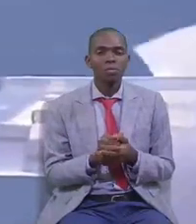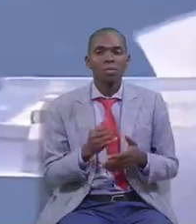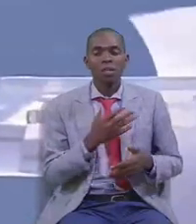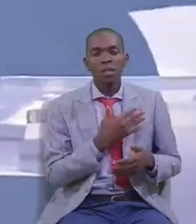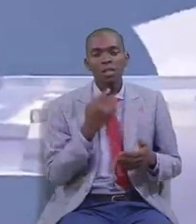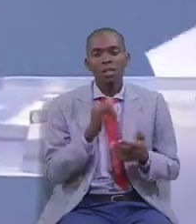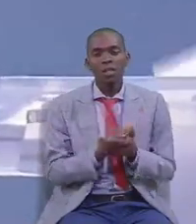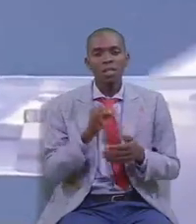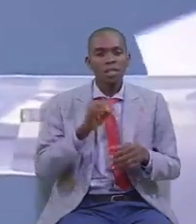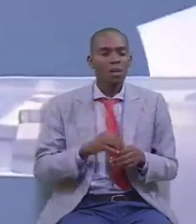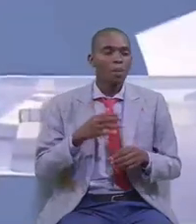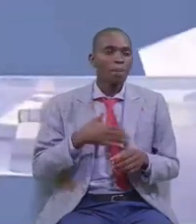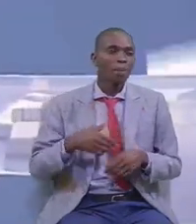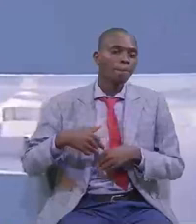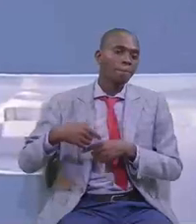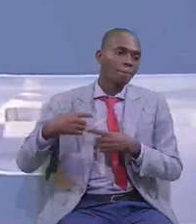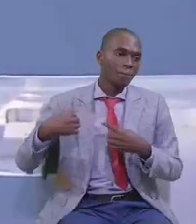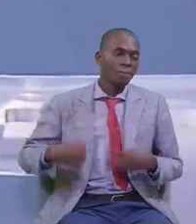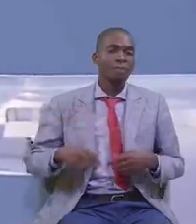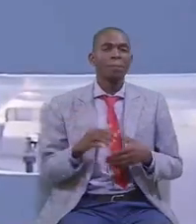Ils disent, ah, mon cœur n'est plus assez fort.